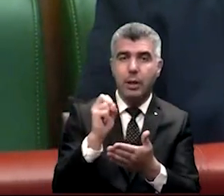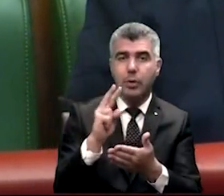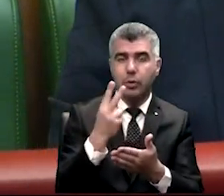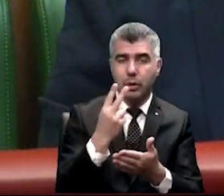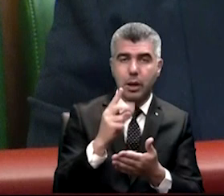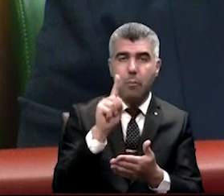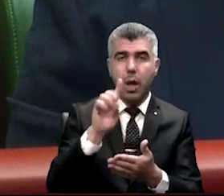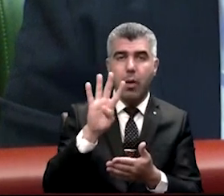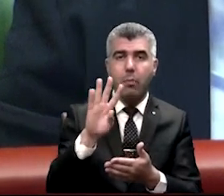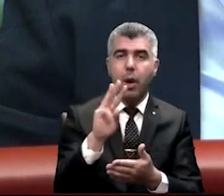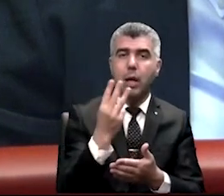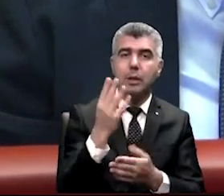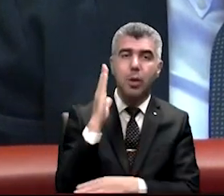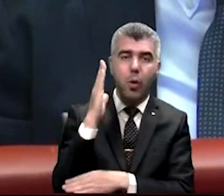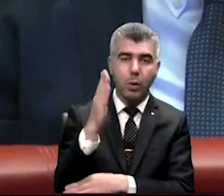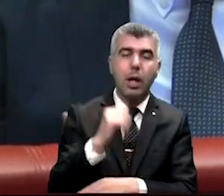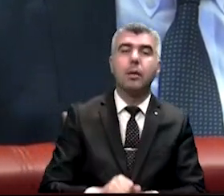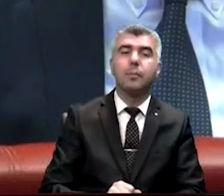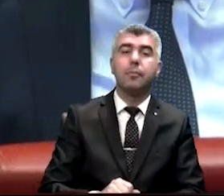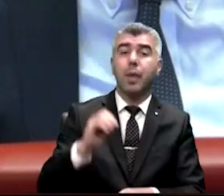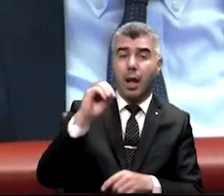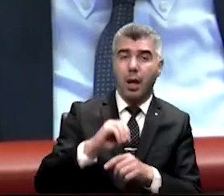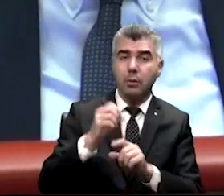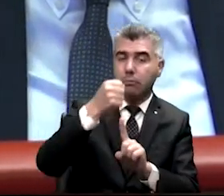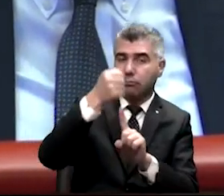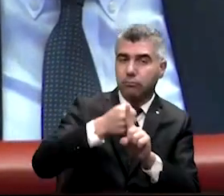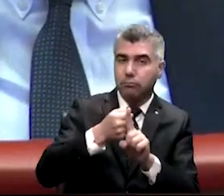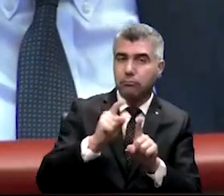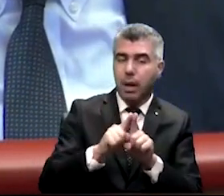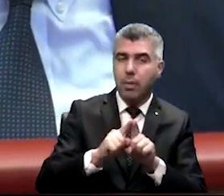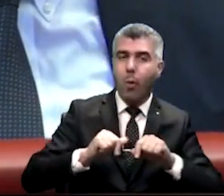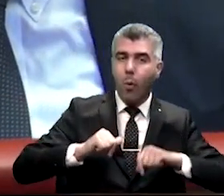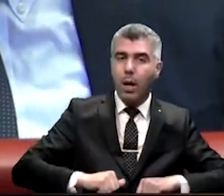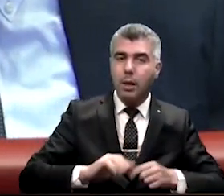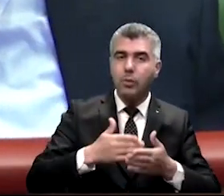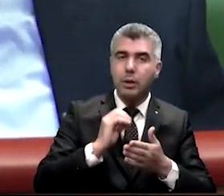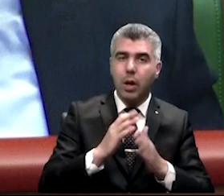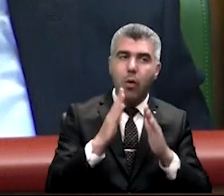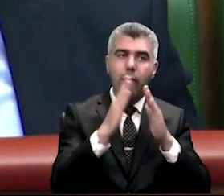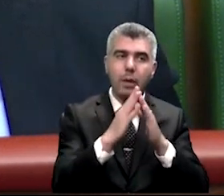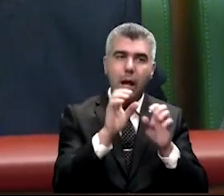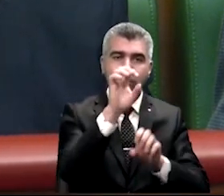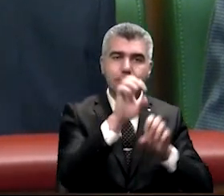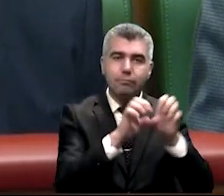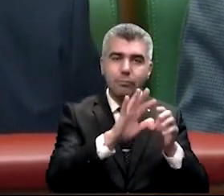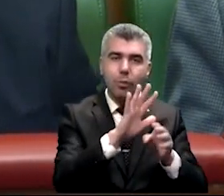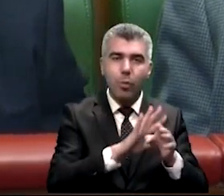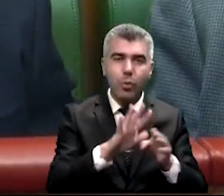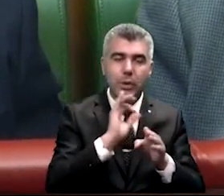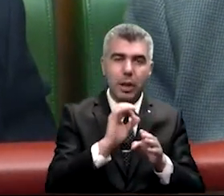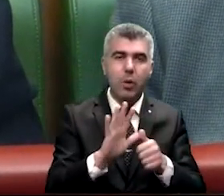134 هكتار المساهمه في المجهودات التي تبدلها الدوله في عاده ايواء قاطني السكن غير لائق بما يزيد